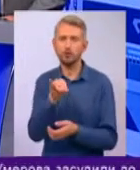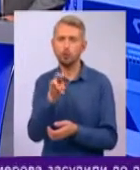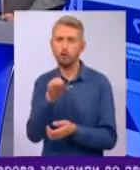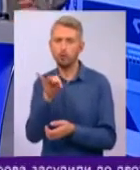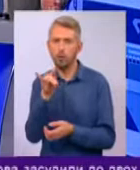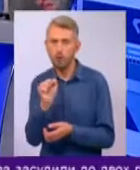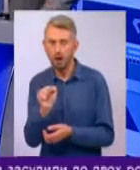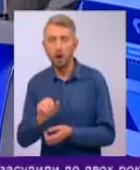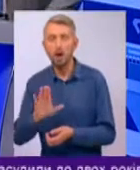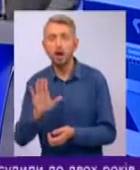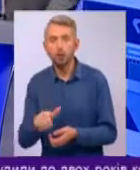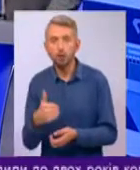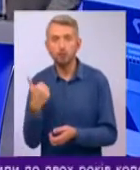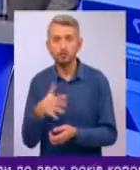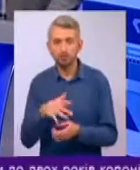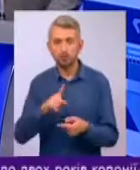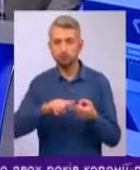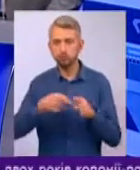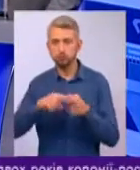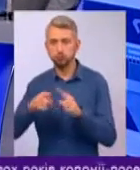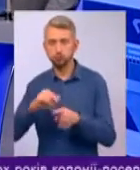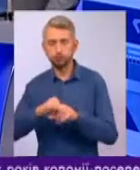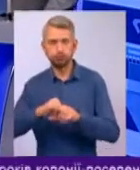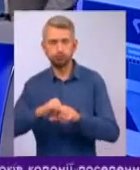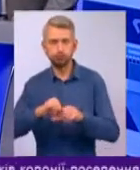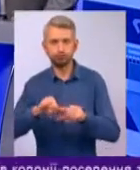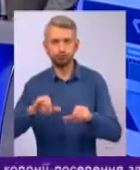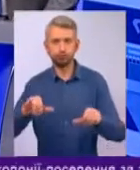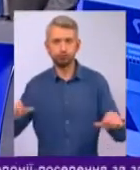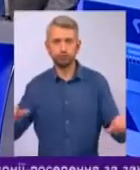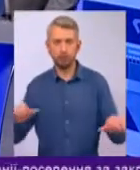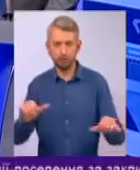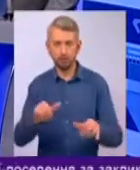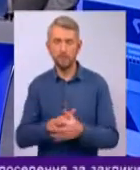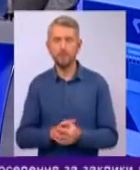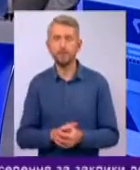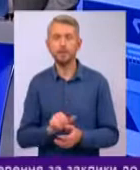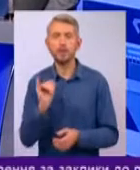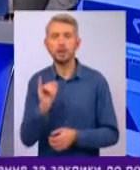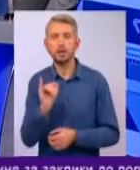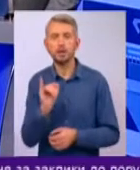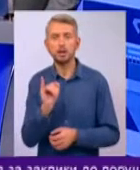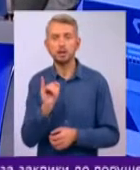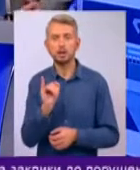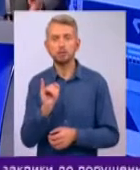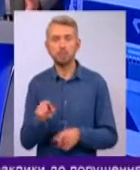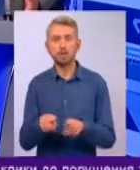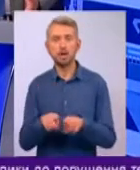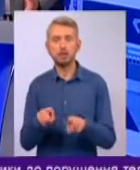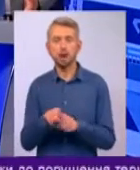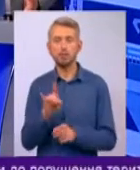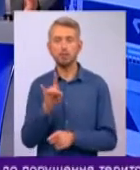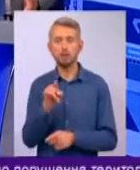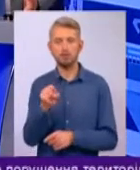а далі вже справа ланцюгової реакції. Пан Степан сьогодні теж про це говорив. Ну і, власне, так само